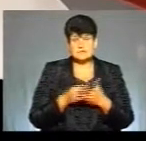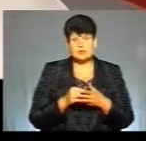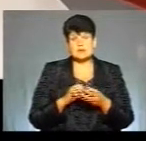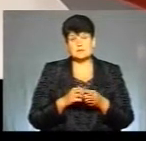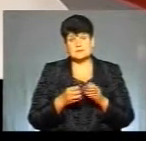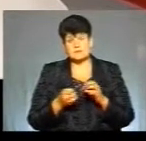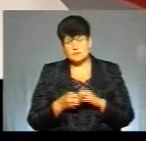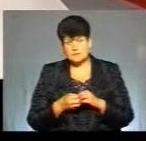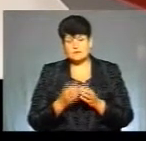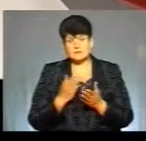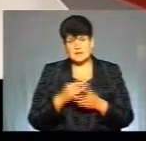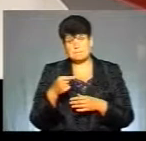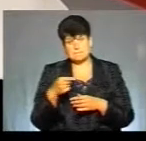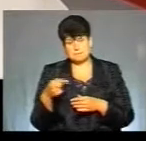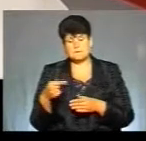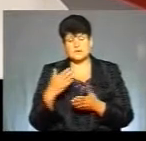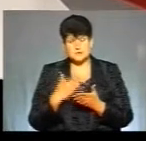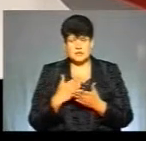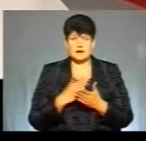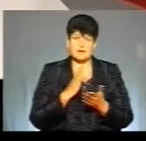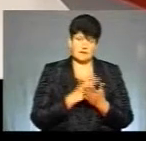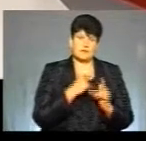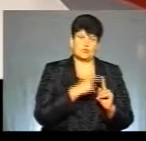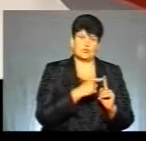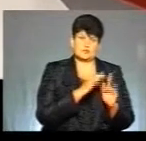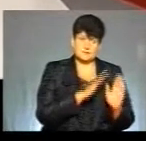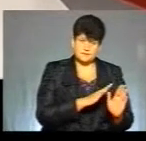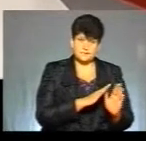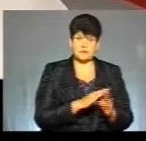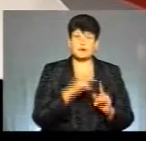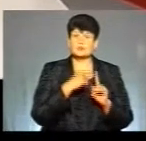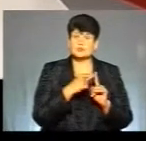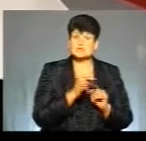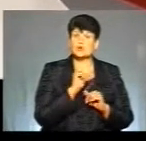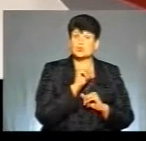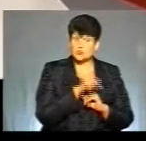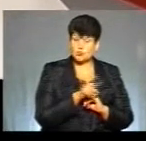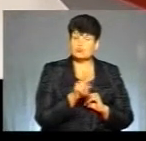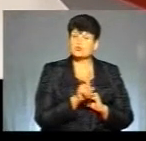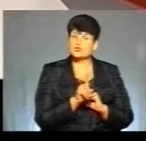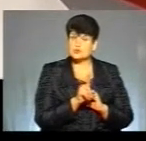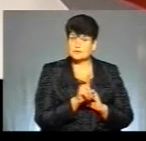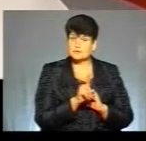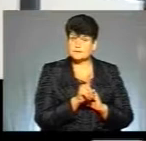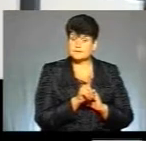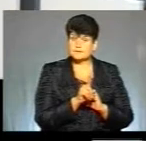і де не треба забувати про його переваги. Зокрема, переваги в тому, що